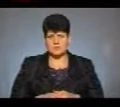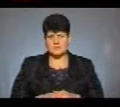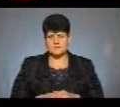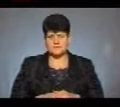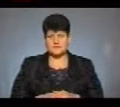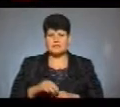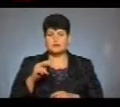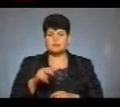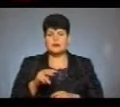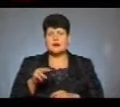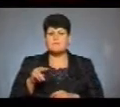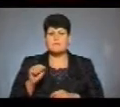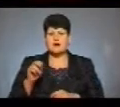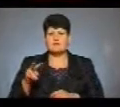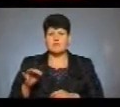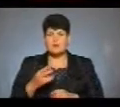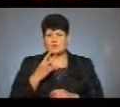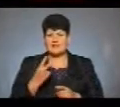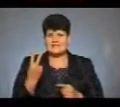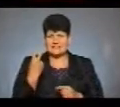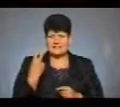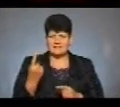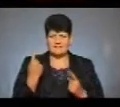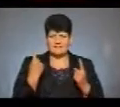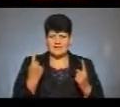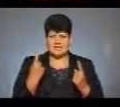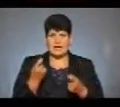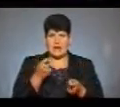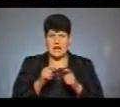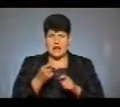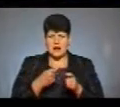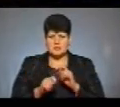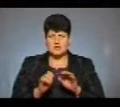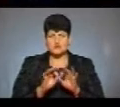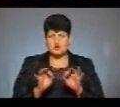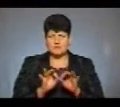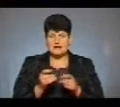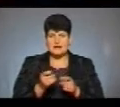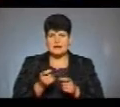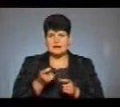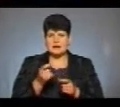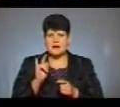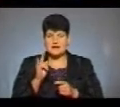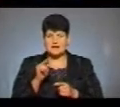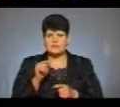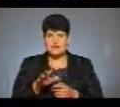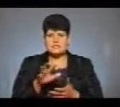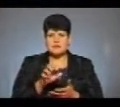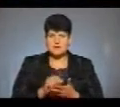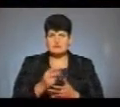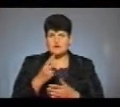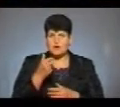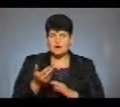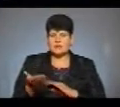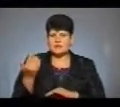Павлова з Тернополя показує дві великі гусульські ляльки з текстилю та солом'яні ляльки. Їх виготовленням вона зайнялася